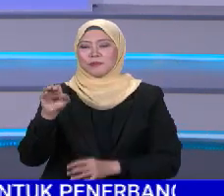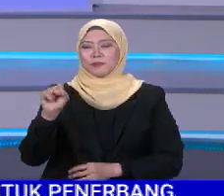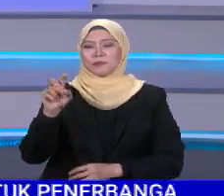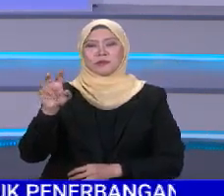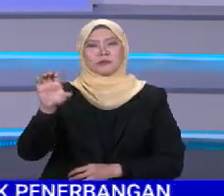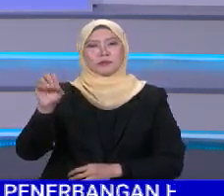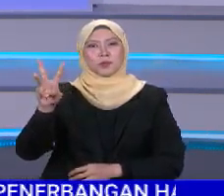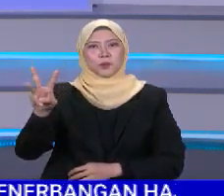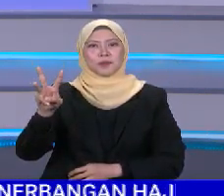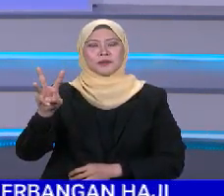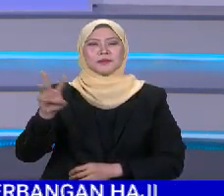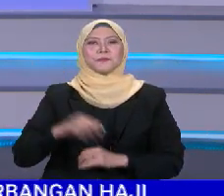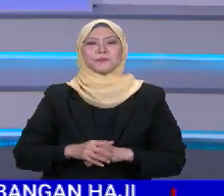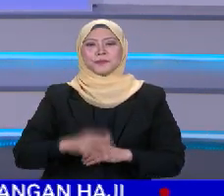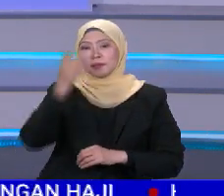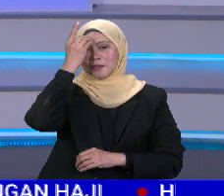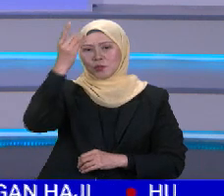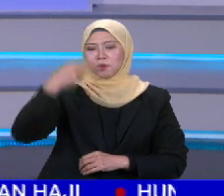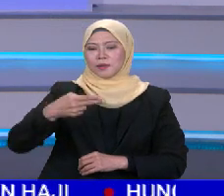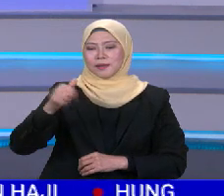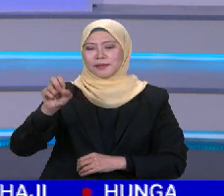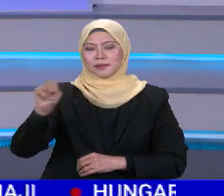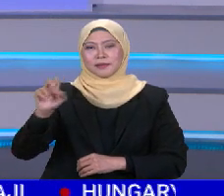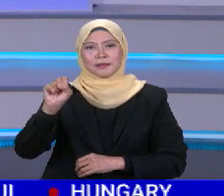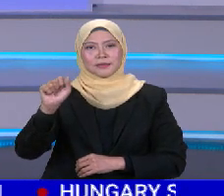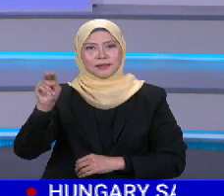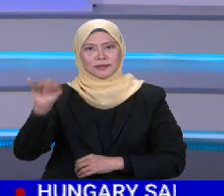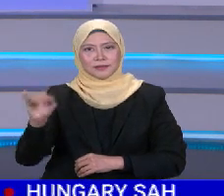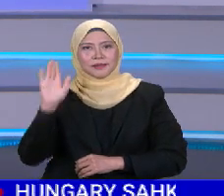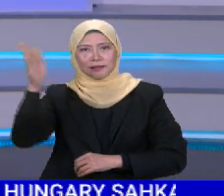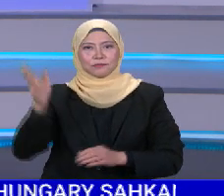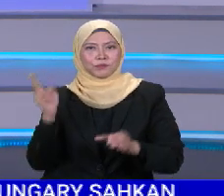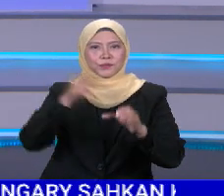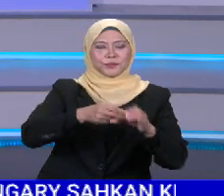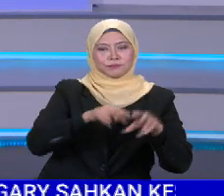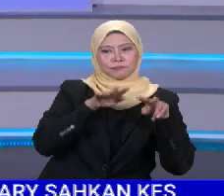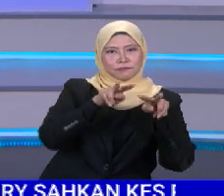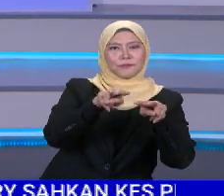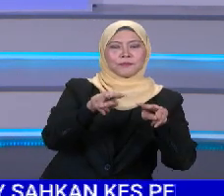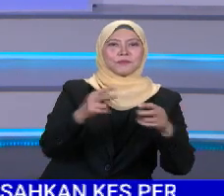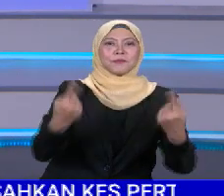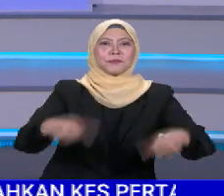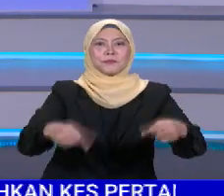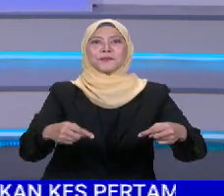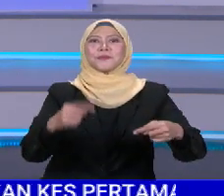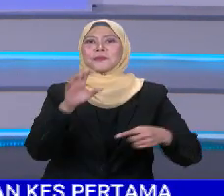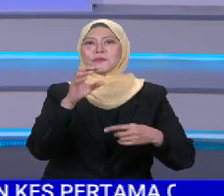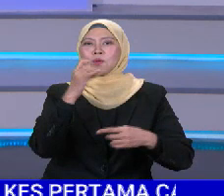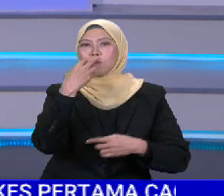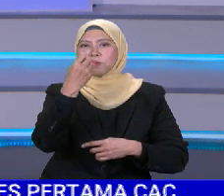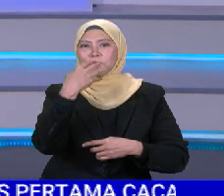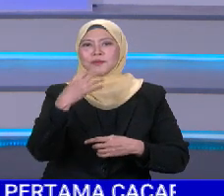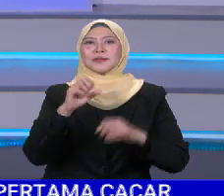1980 Datu Hasan tadi akan turut serta menyaksikan aksi percepatan harimau Malaya menentang Hongkong di